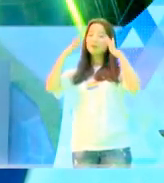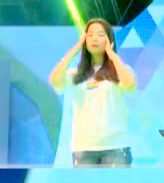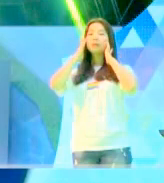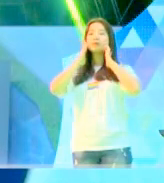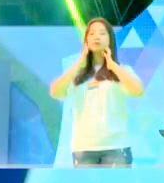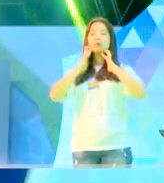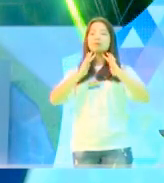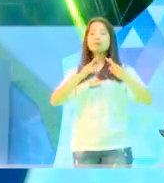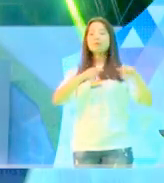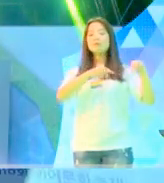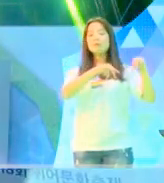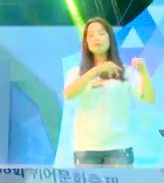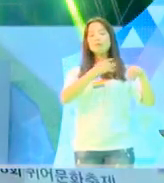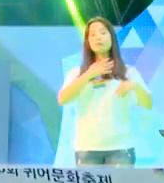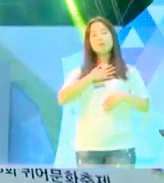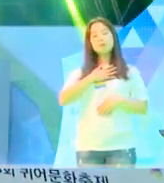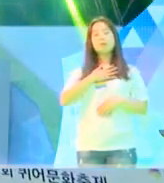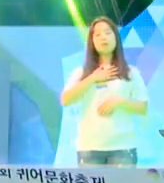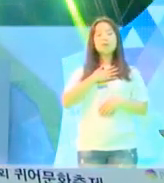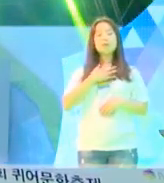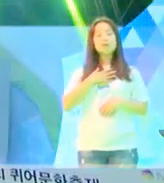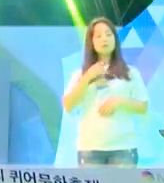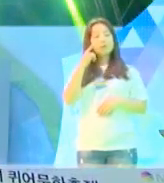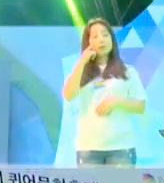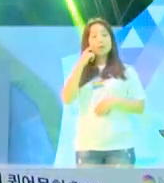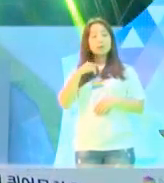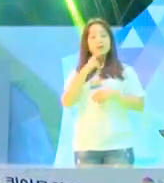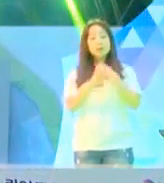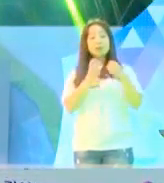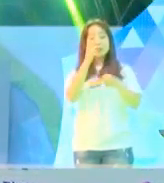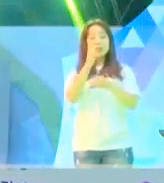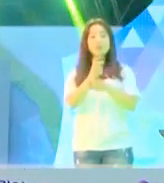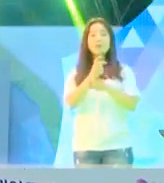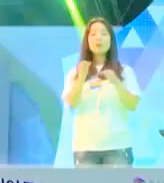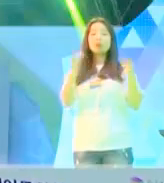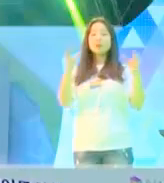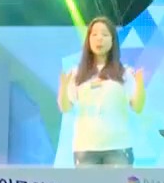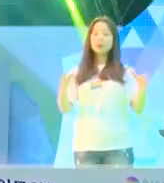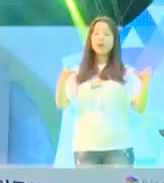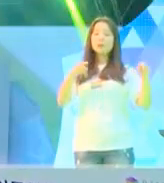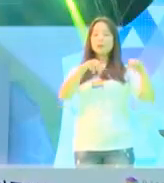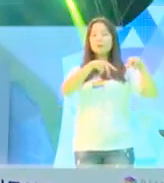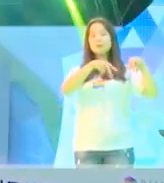맞으며 22년 동안 걸어 있었어.